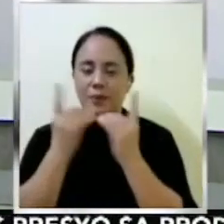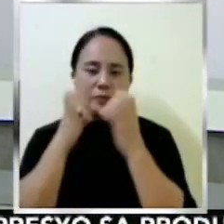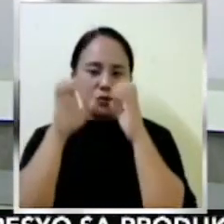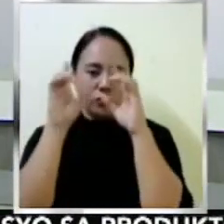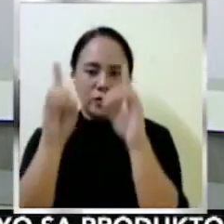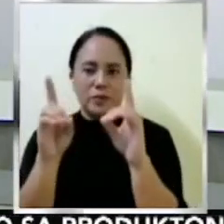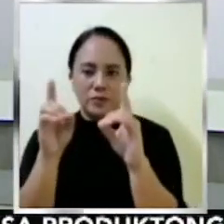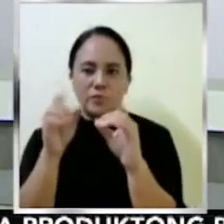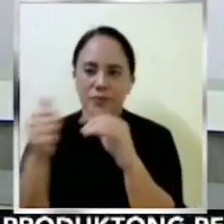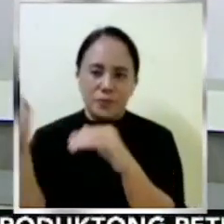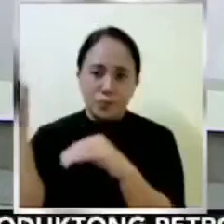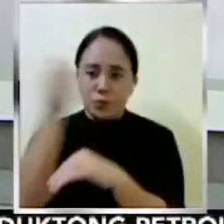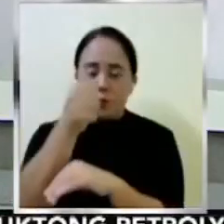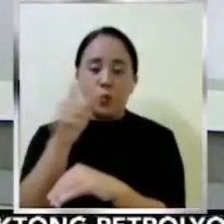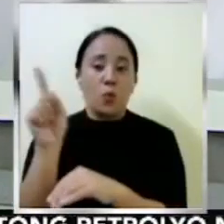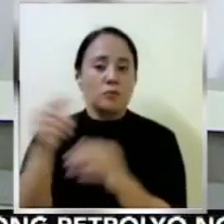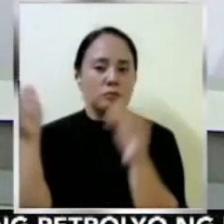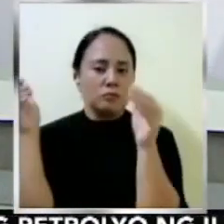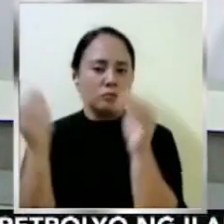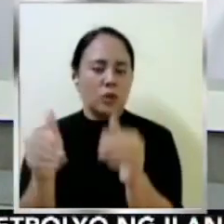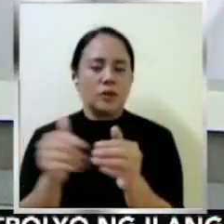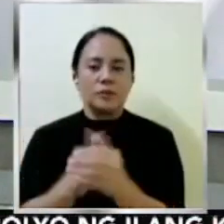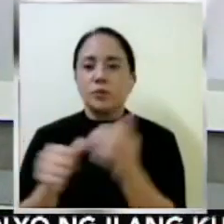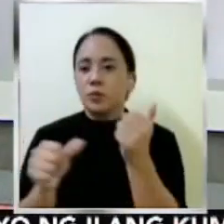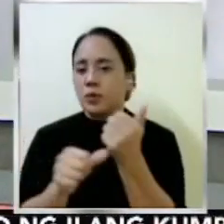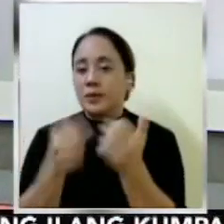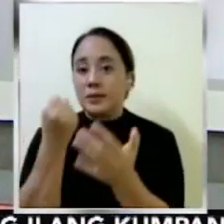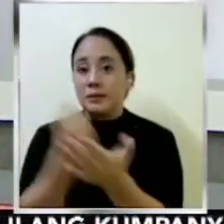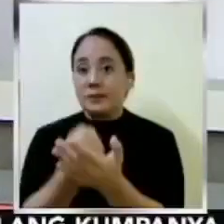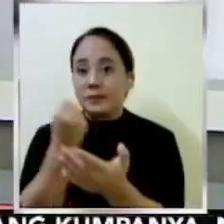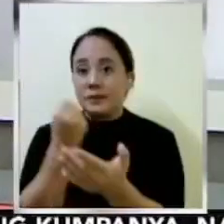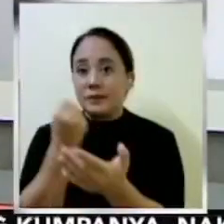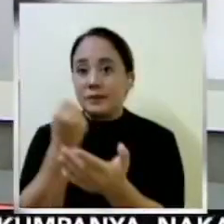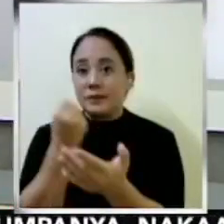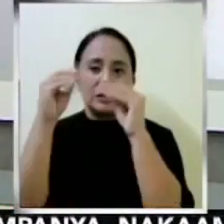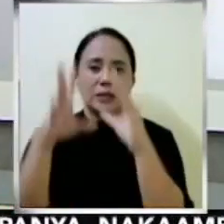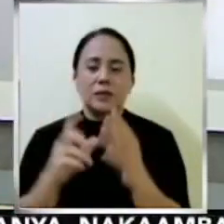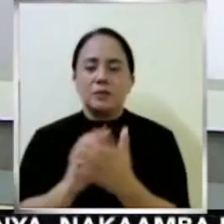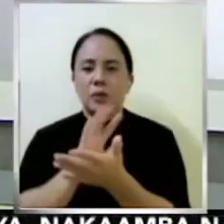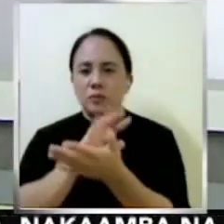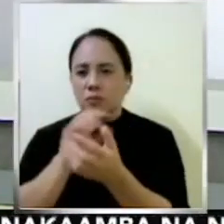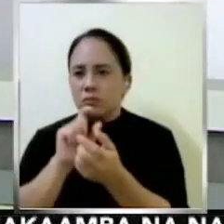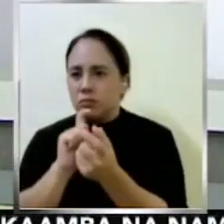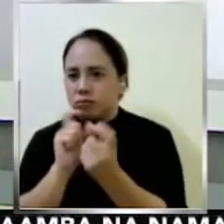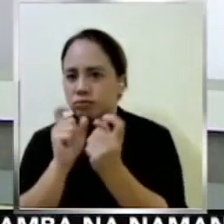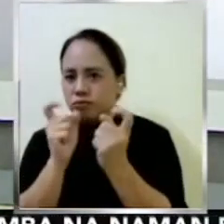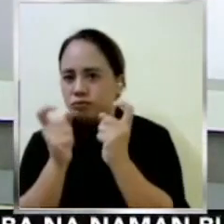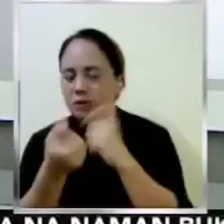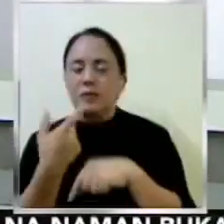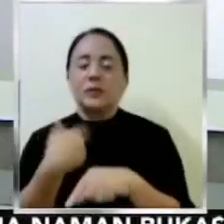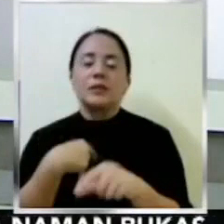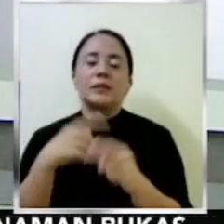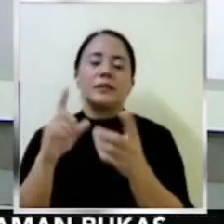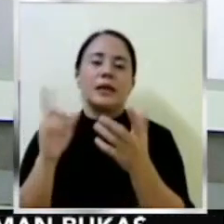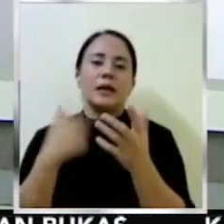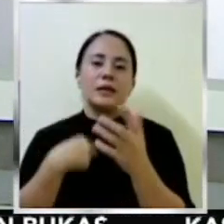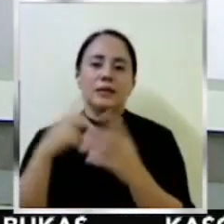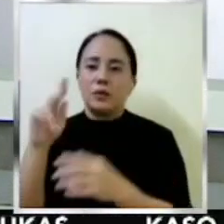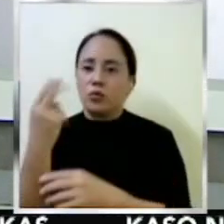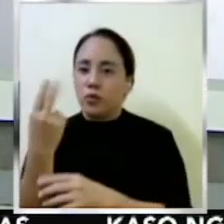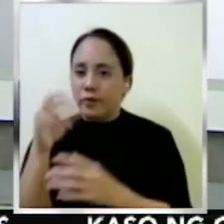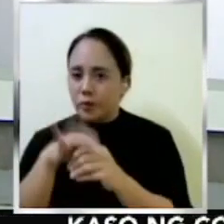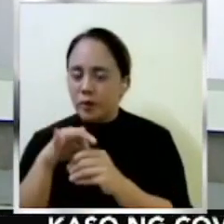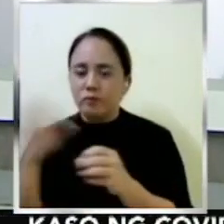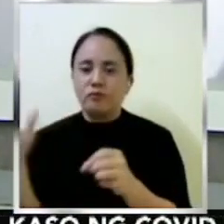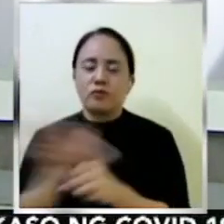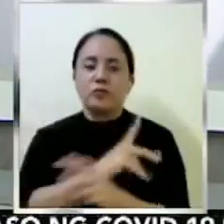tututukan niya? Ang aumento sa sahod ng mga guro, pagrepaso sa K-12 program at full implementation ng